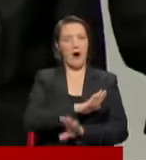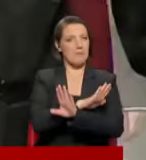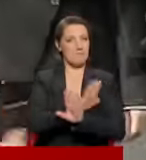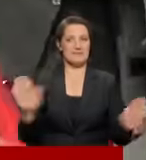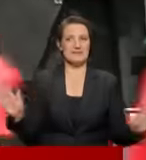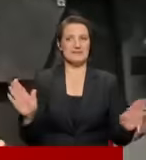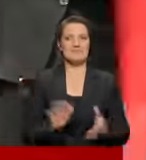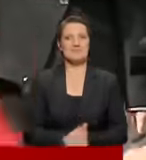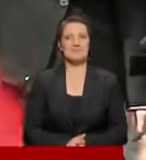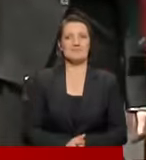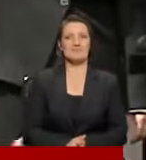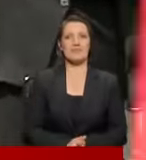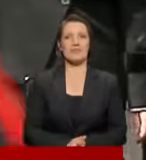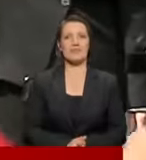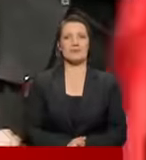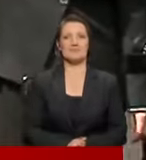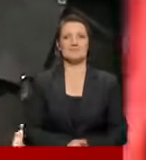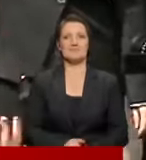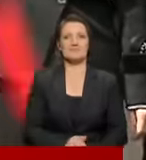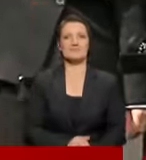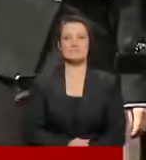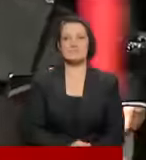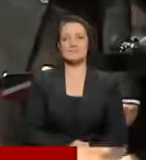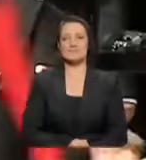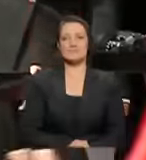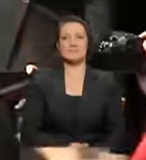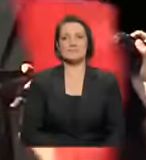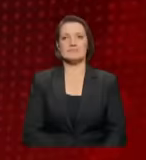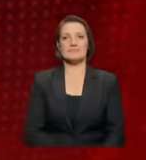bitti. Allah korusun onu, ana duasıyla.